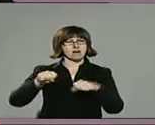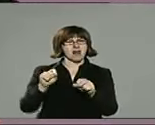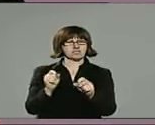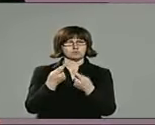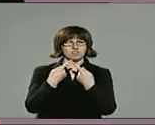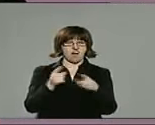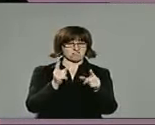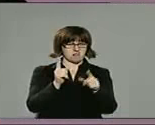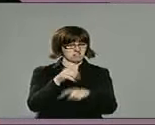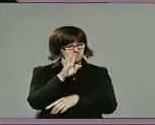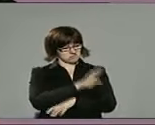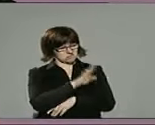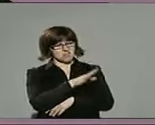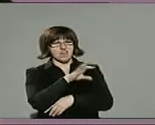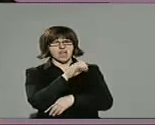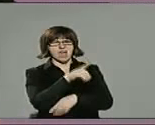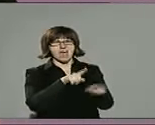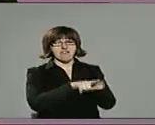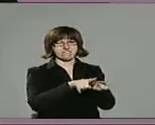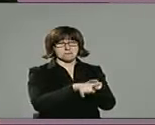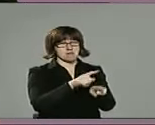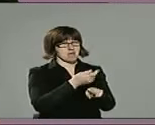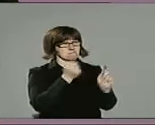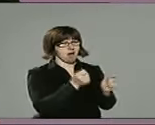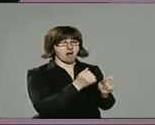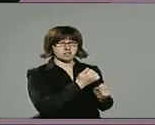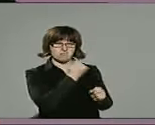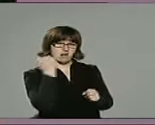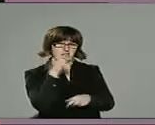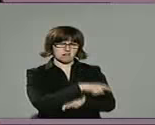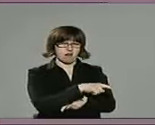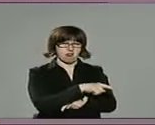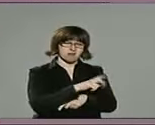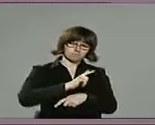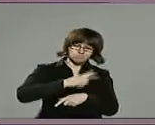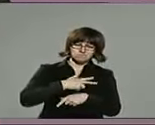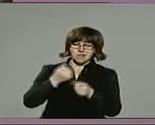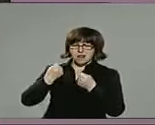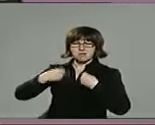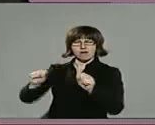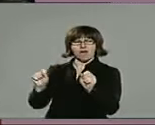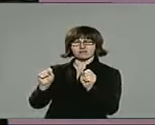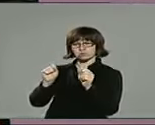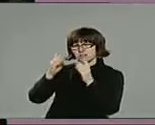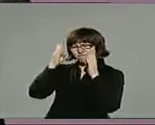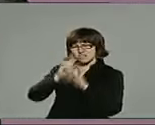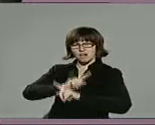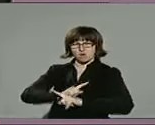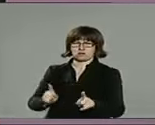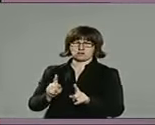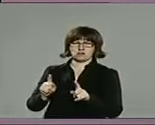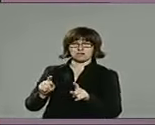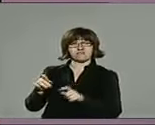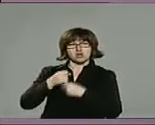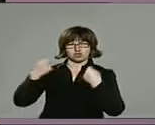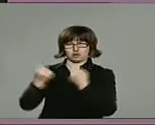etwas anderes als der FDP-Marktradikalismus. Wahrer Liberalismus vertraut weder einem